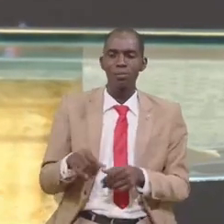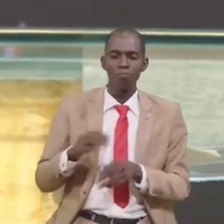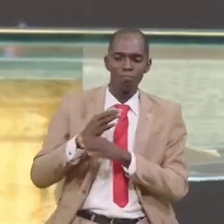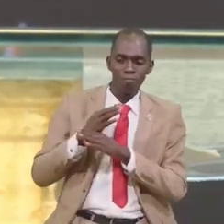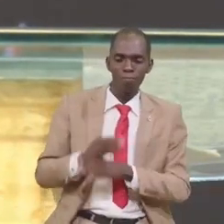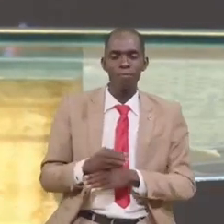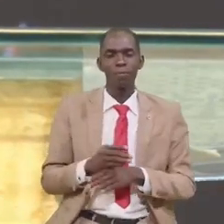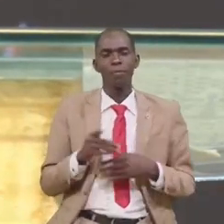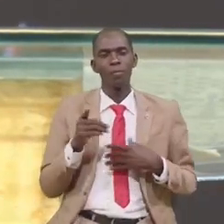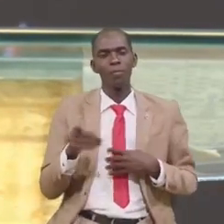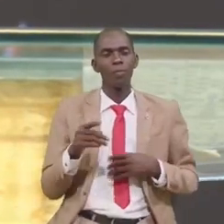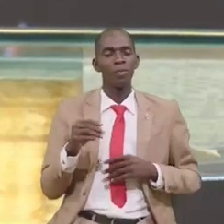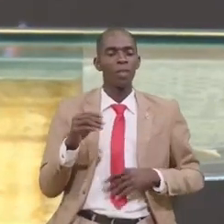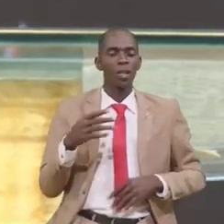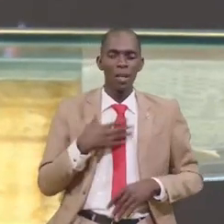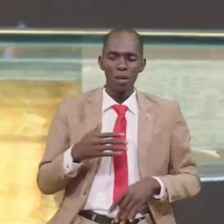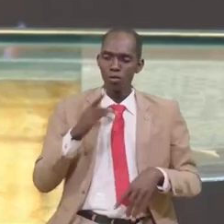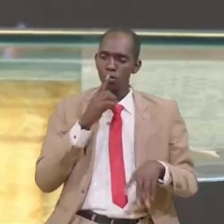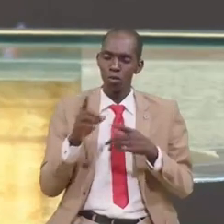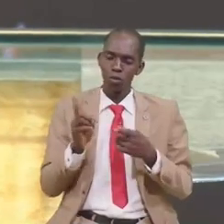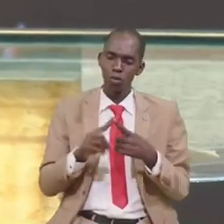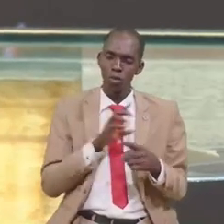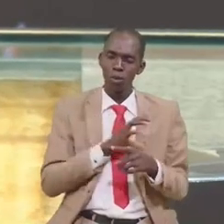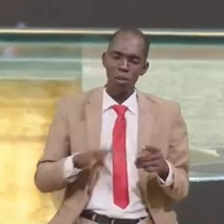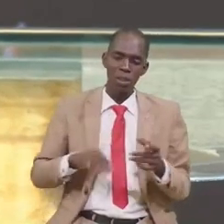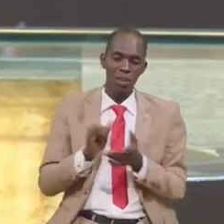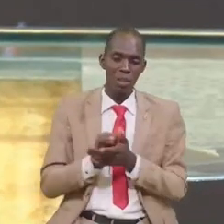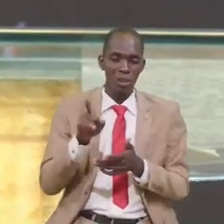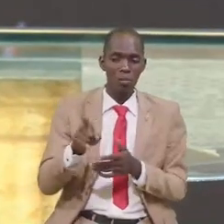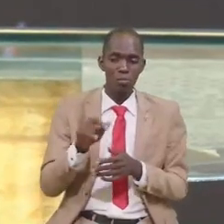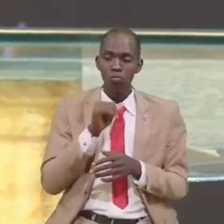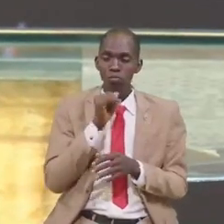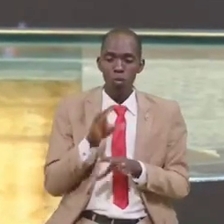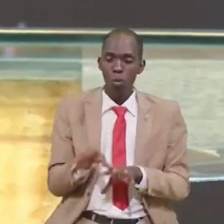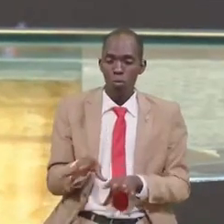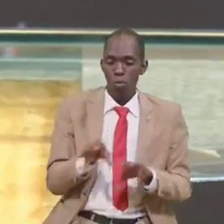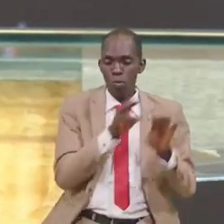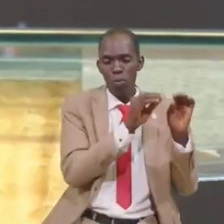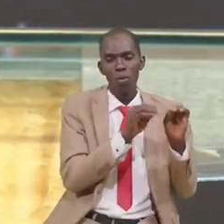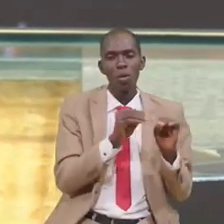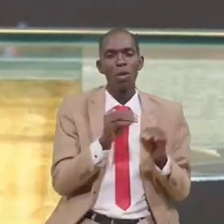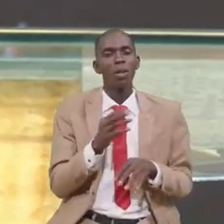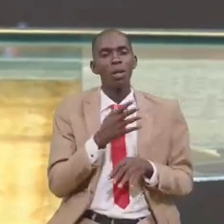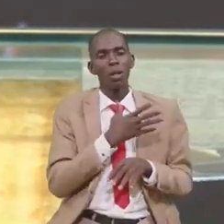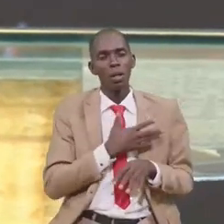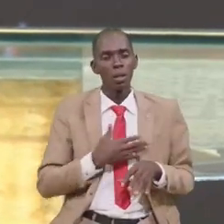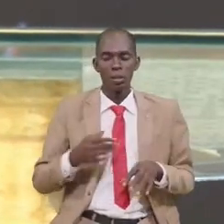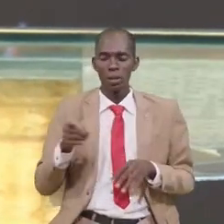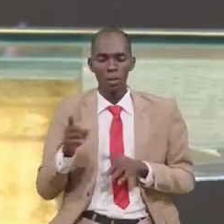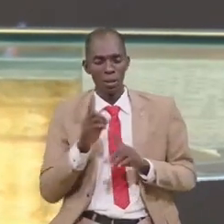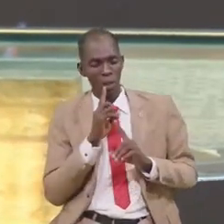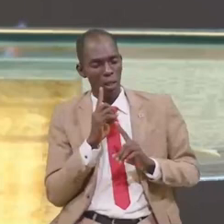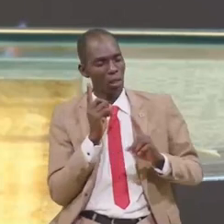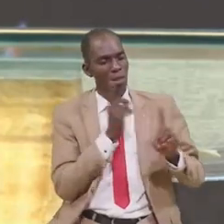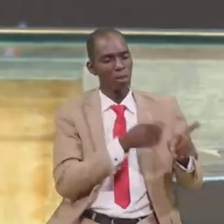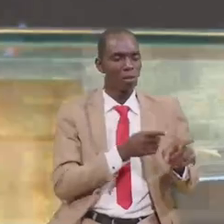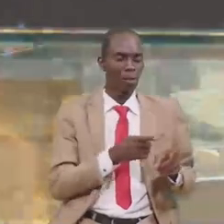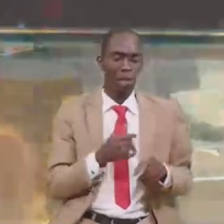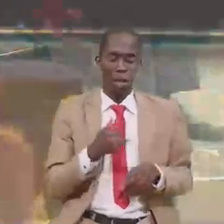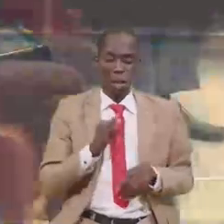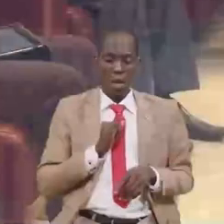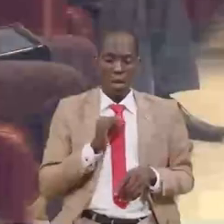Il voulait le retenir afin qu'il ne les quittât point. Mais il leur dit, « Il faut aussi